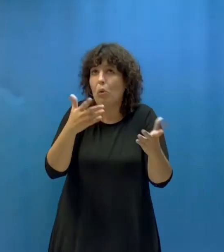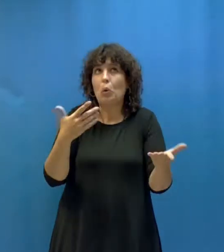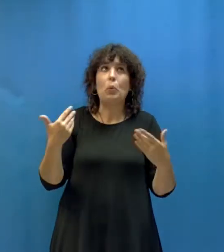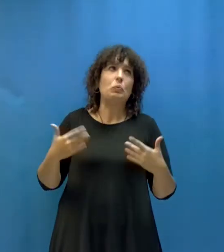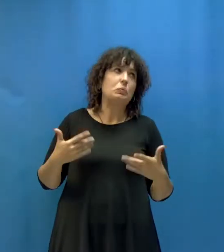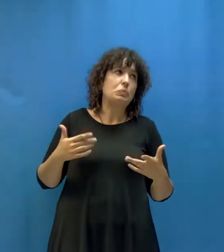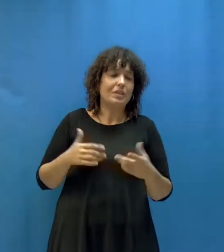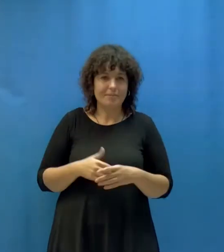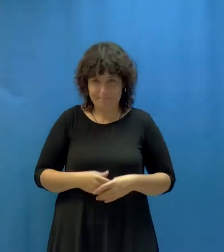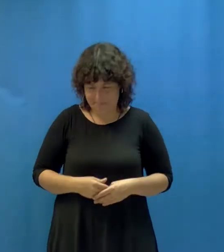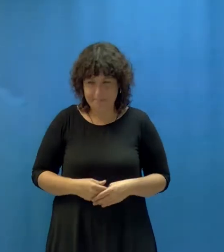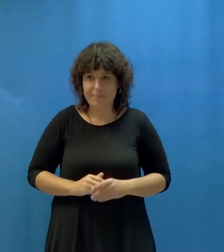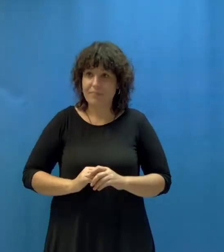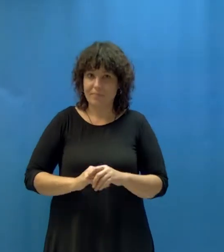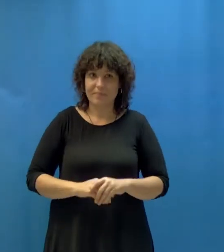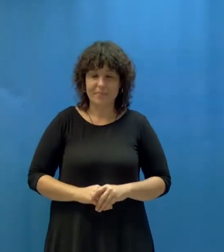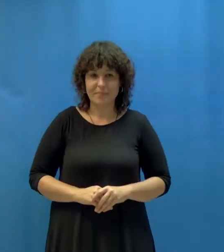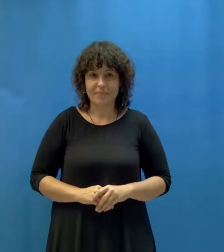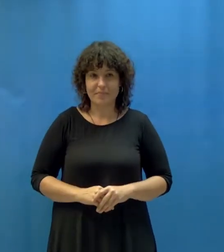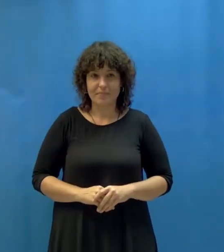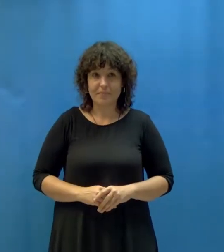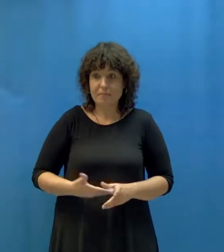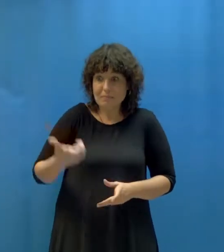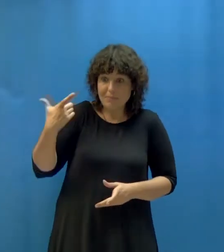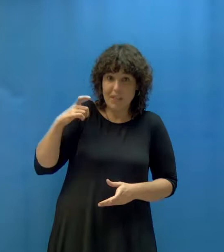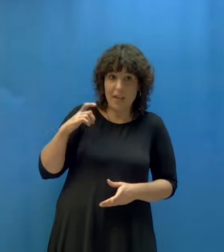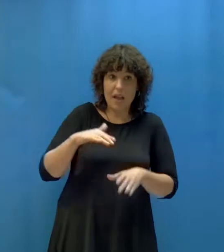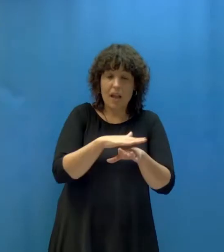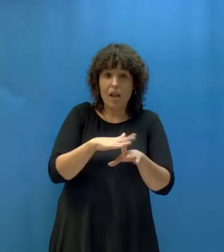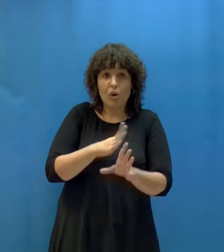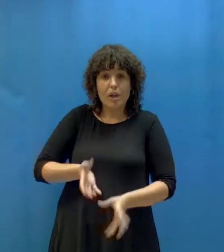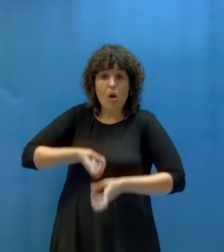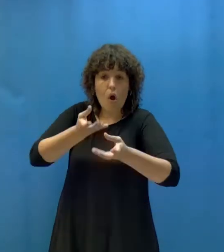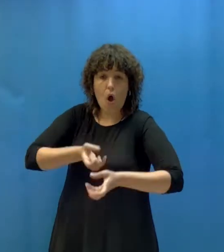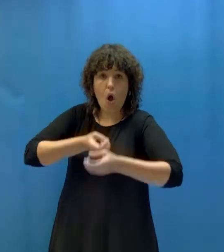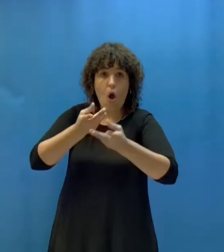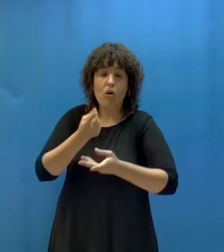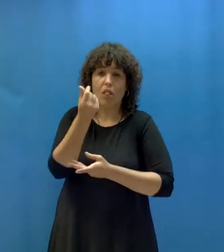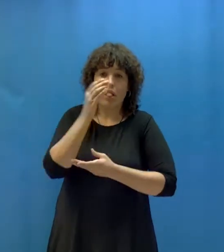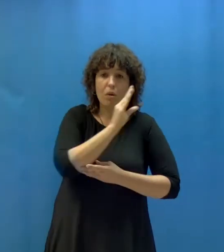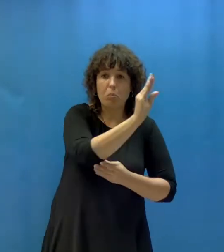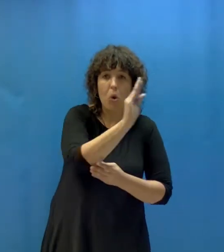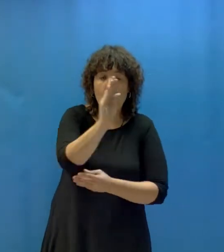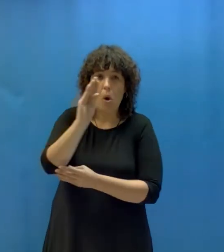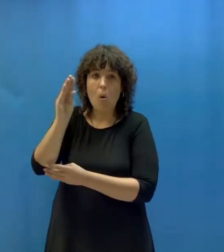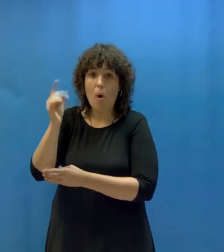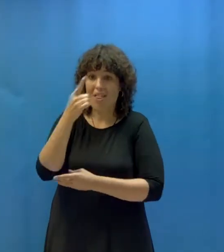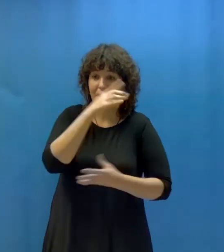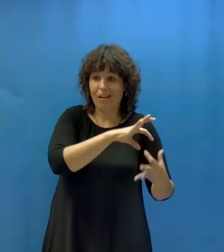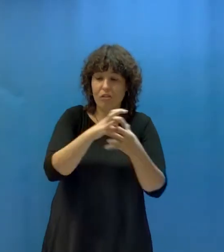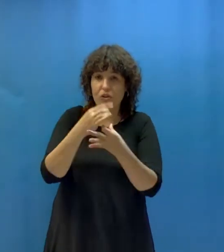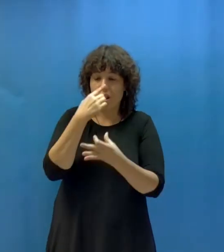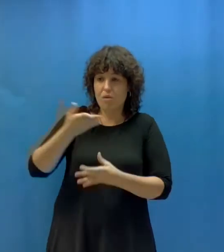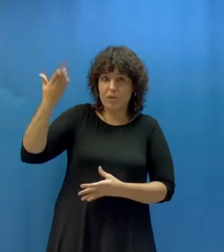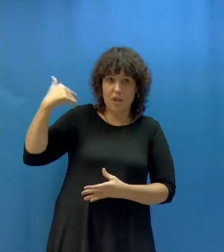quiera. Bé, ahir el govern anunciava les inversions a les que destinarà el superàvit de l'any passat. És un